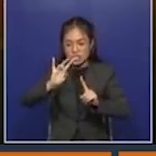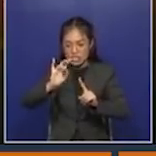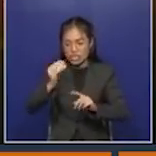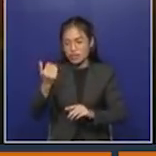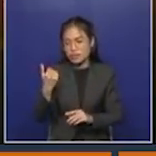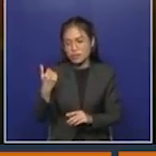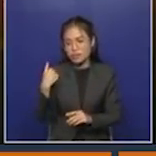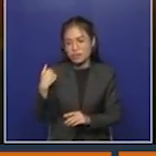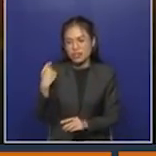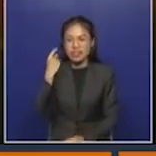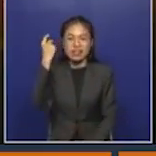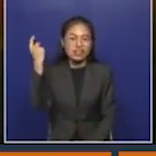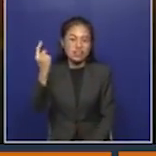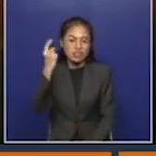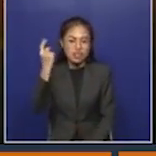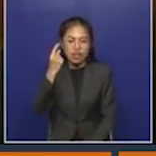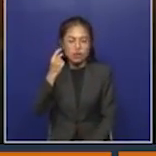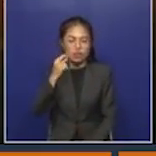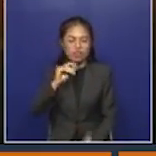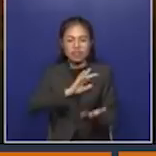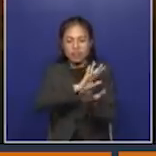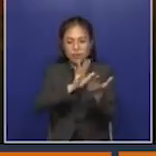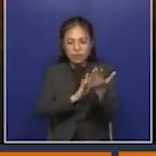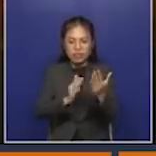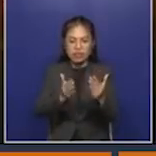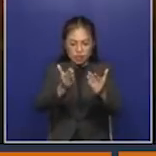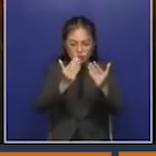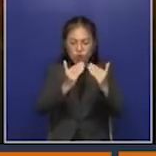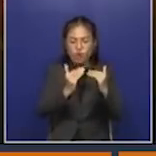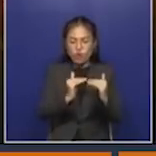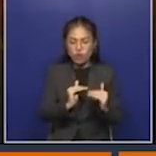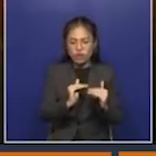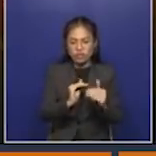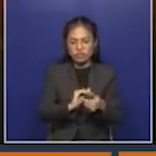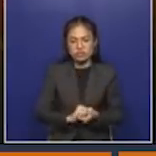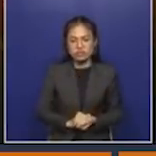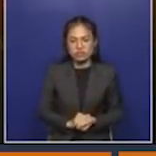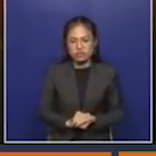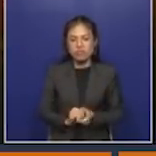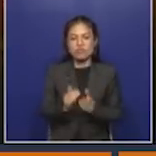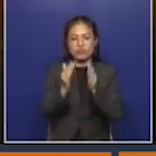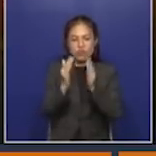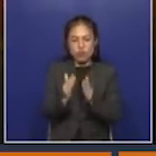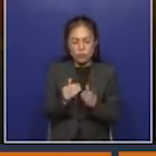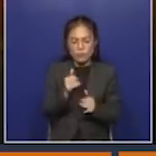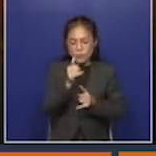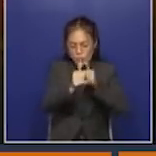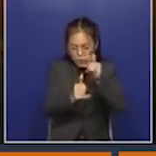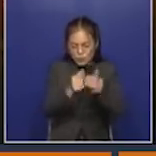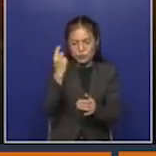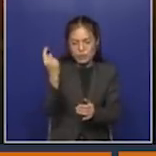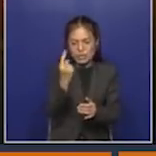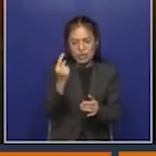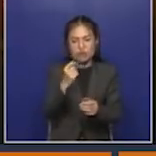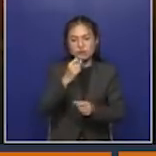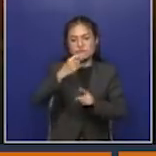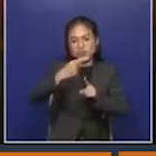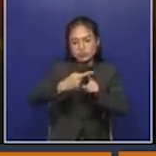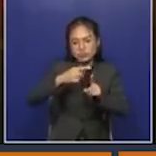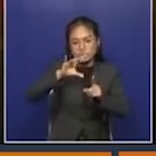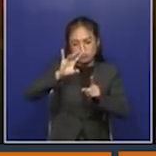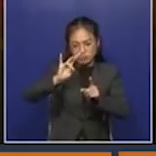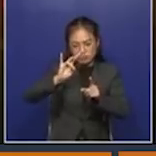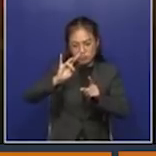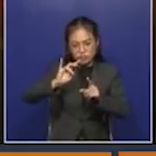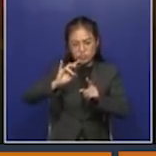การท่องเที่ยวภายในประเทศเอ่อลดลงนะจำนวนผู้ท่องเที่ยวในประเทศไทยในเดือนกรกฎาคมที่